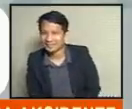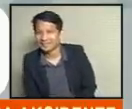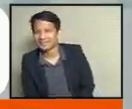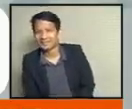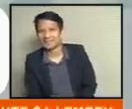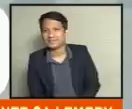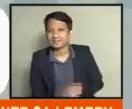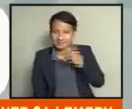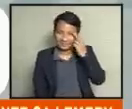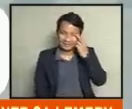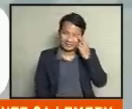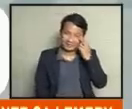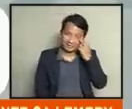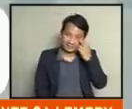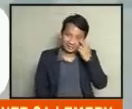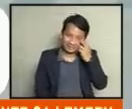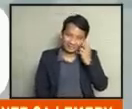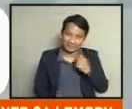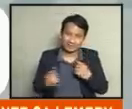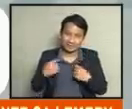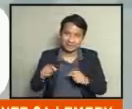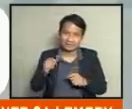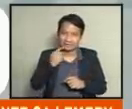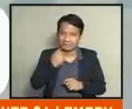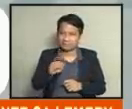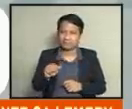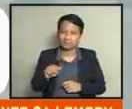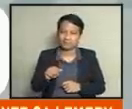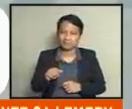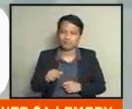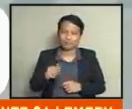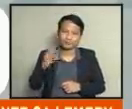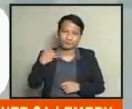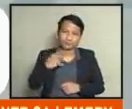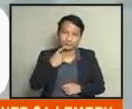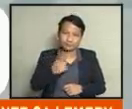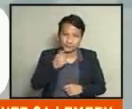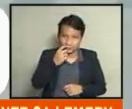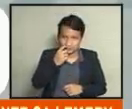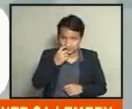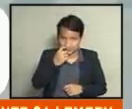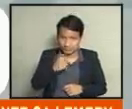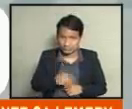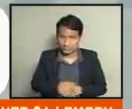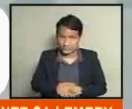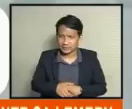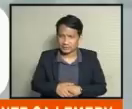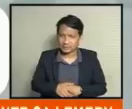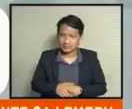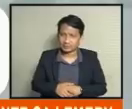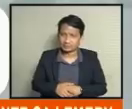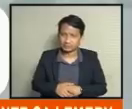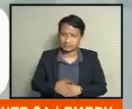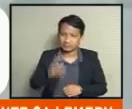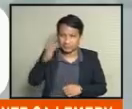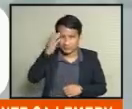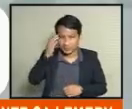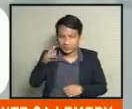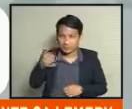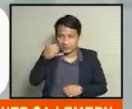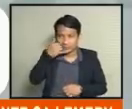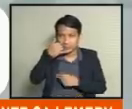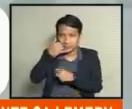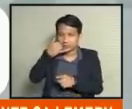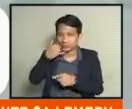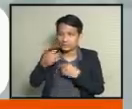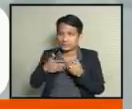ma'am, ha? Opo. Anyway, kasi kaya tayo nag-uusap ang ganito, tinatawagan nila itong si Mister. Kaya lang, maubos na yung